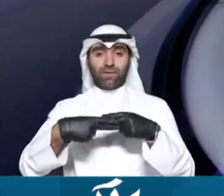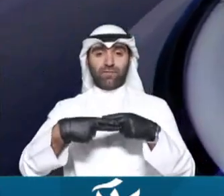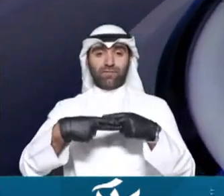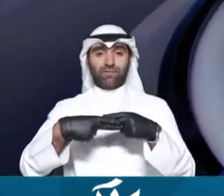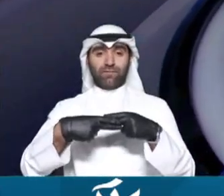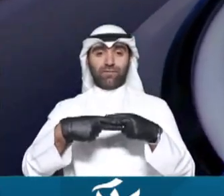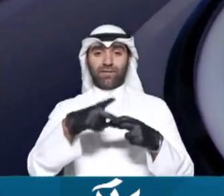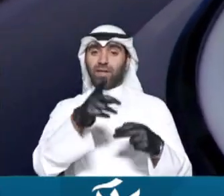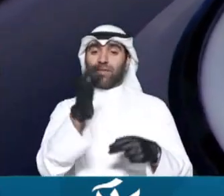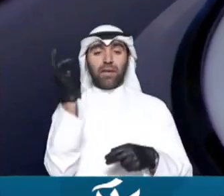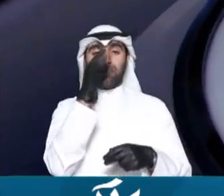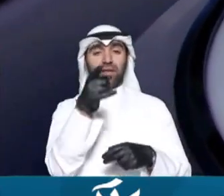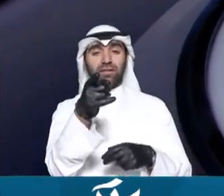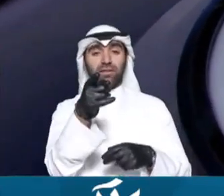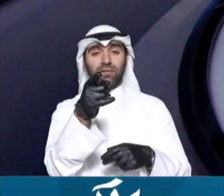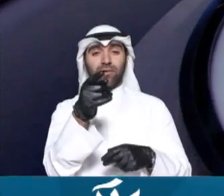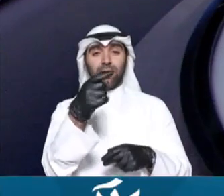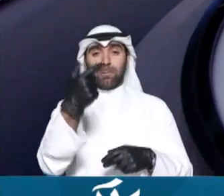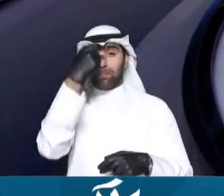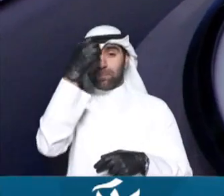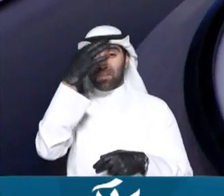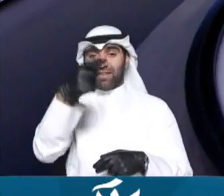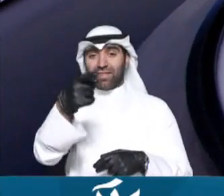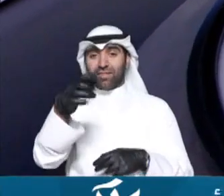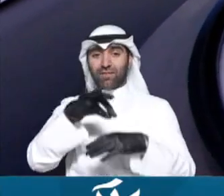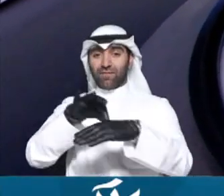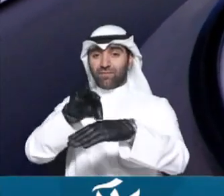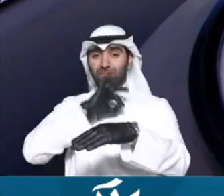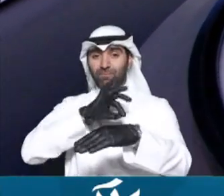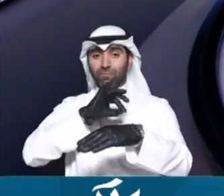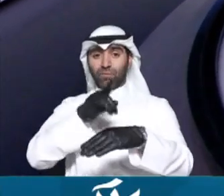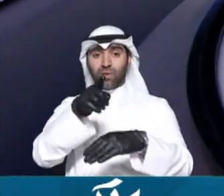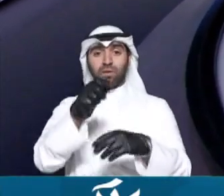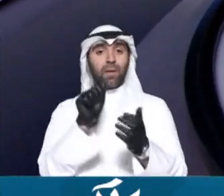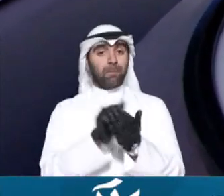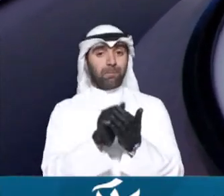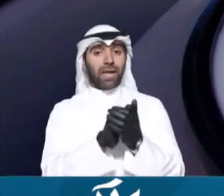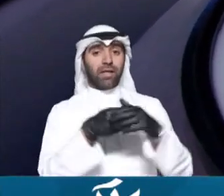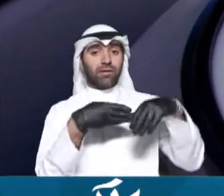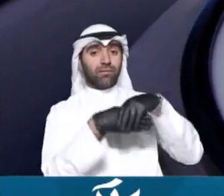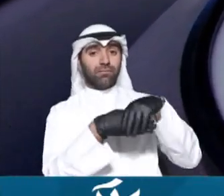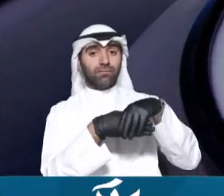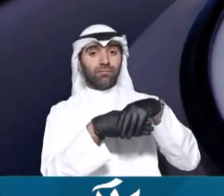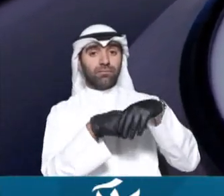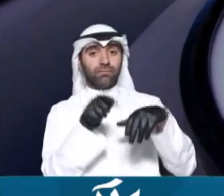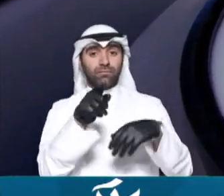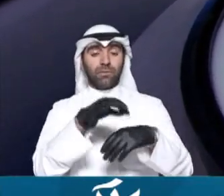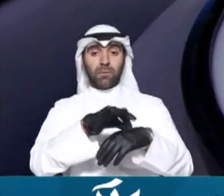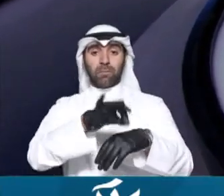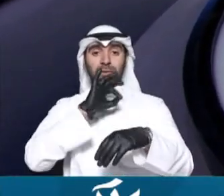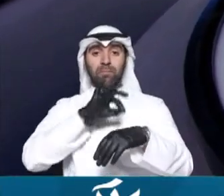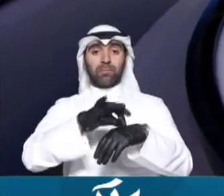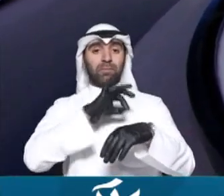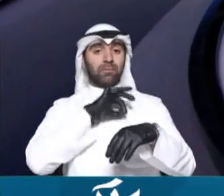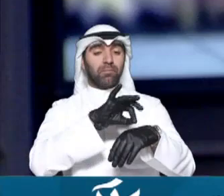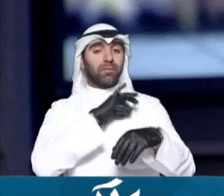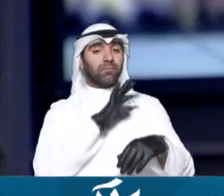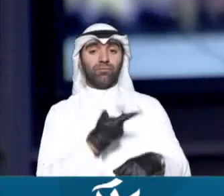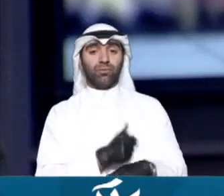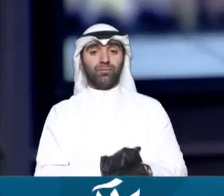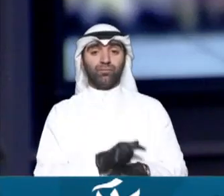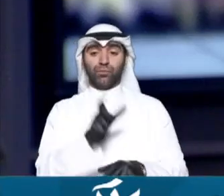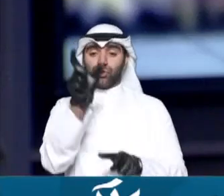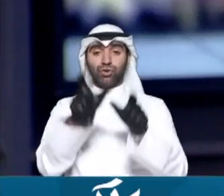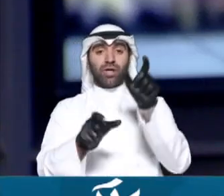المرض. نعم. لا تظن أن هذه بطولة ورجولة أنك أنت تطلع وتتحدى هذا الفيروس. نعم.